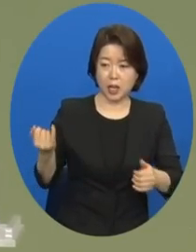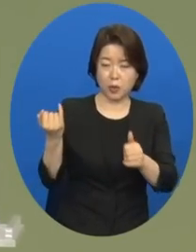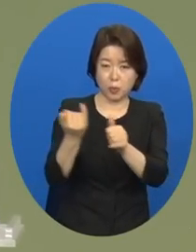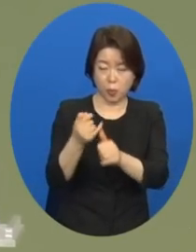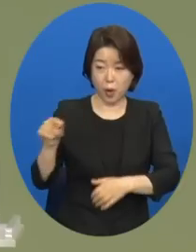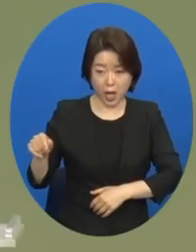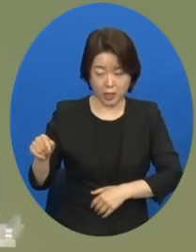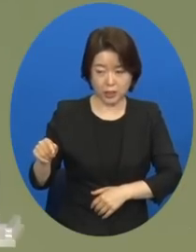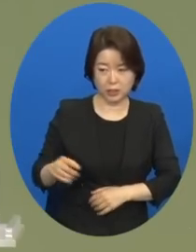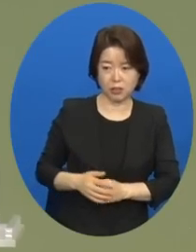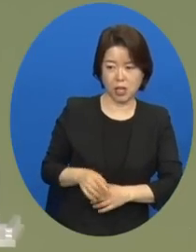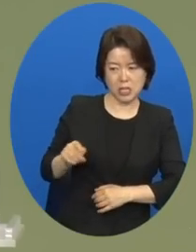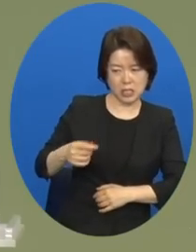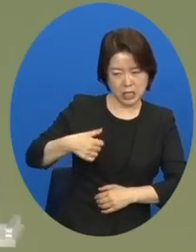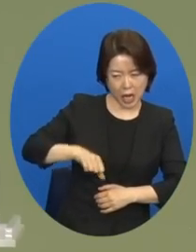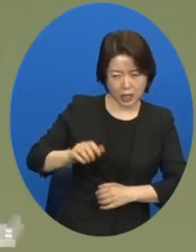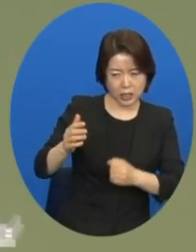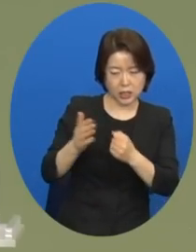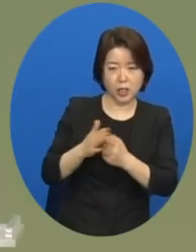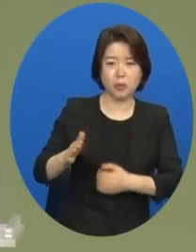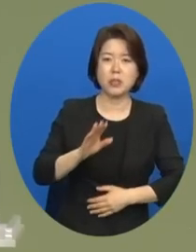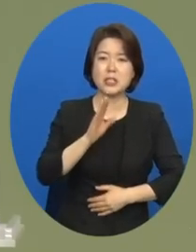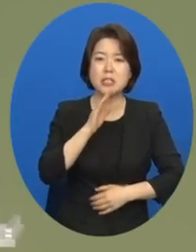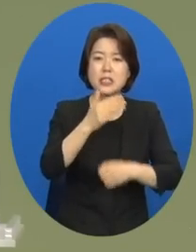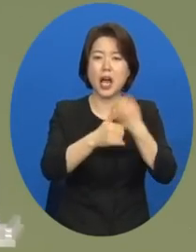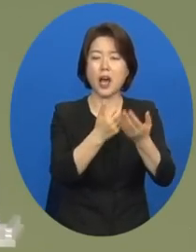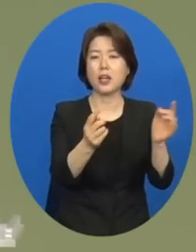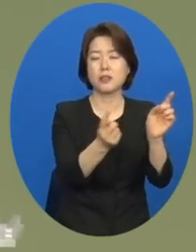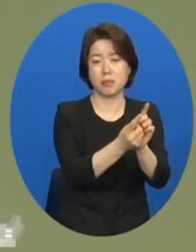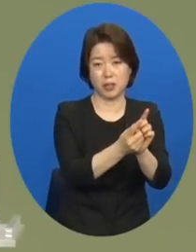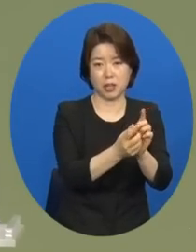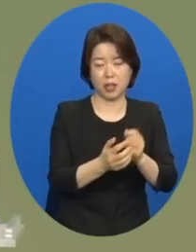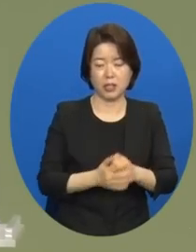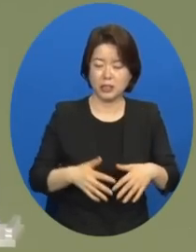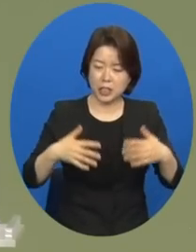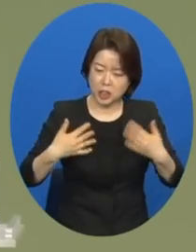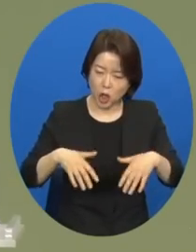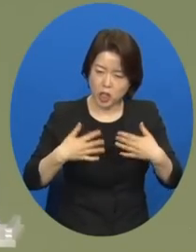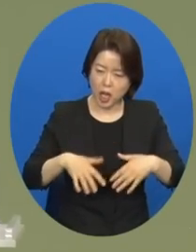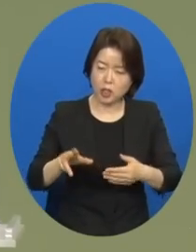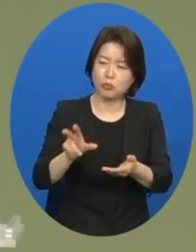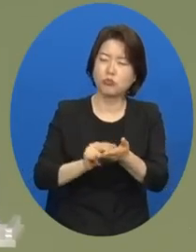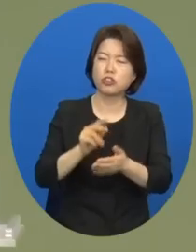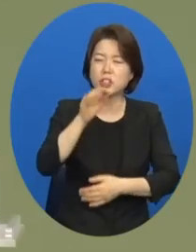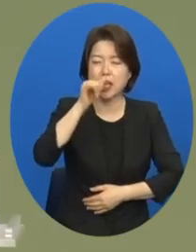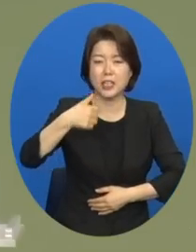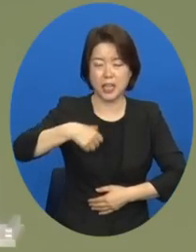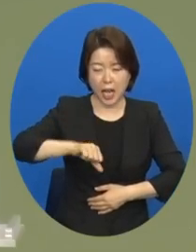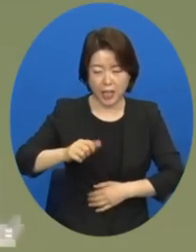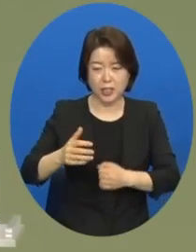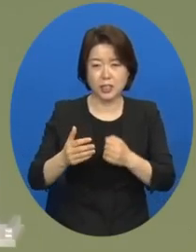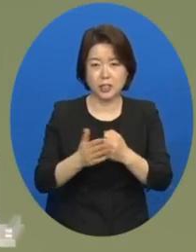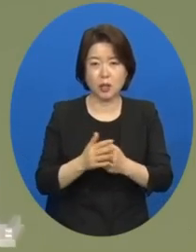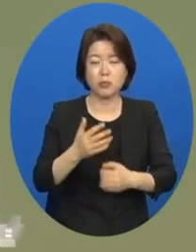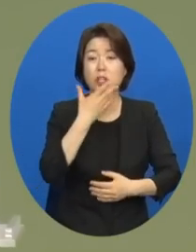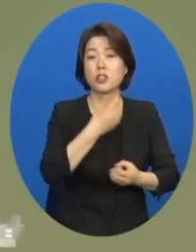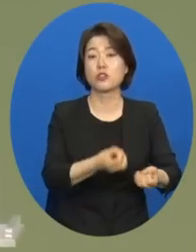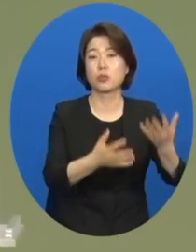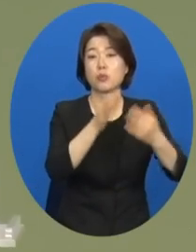바로이 말이에요 연약한 아들의 축복인 거예요이 아들이 게임 중독이고